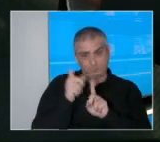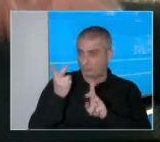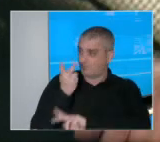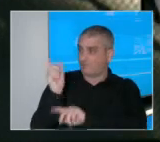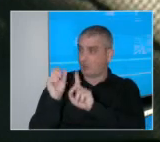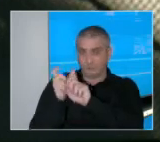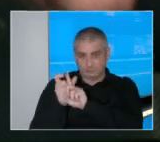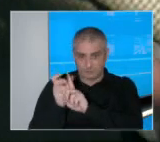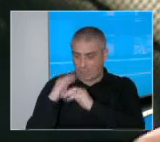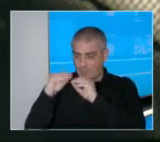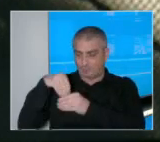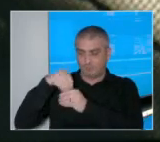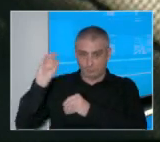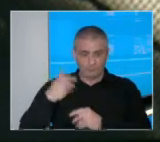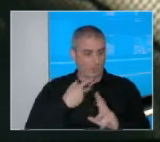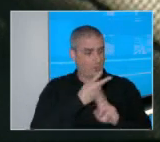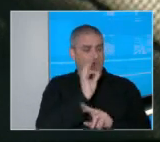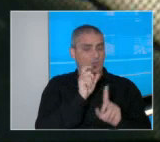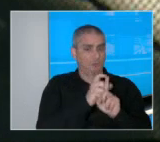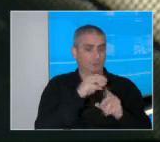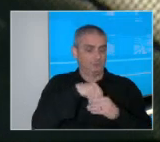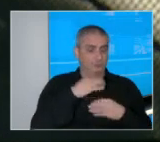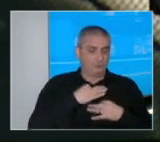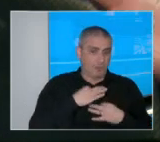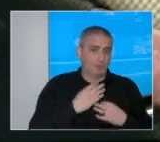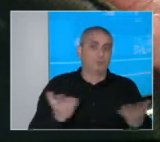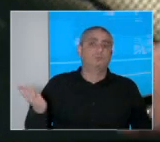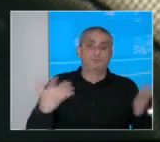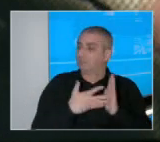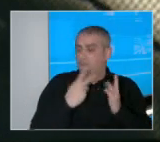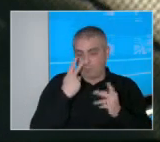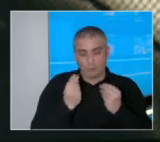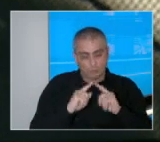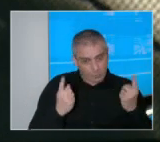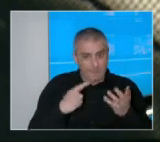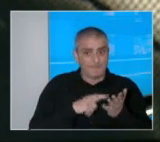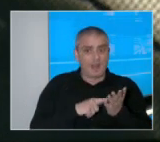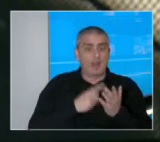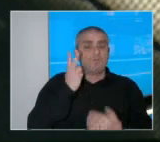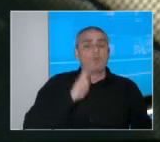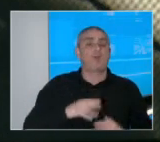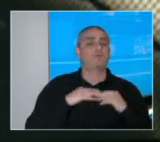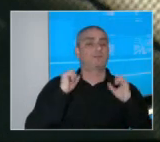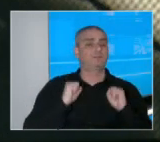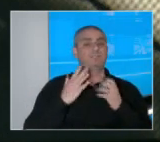את אחוז החסימה על בסיס המצביעים שלהם, ואנחנו נעבור את אחוז החסימה על בסיס המצביעים שלנו, אז קרים הראו משהו אחר, ומאחר והמחויבות הבסיסית והגדולה ביותר שלנו